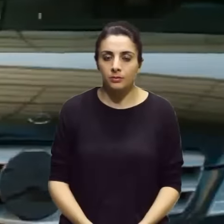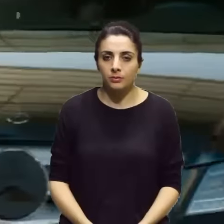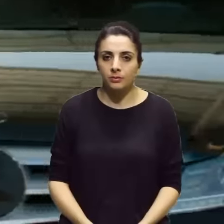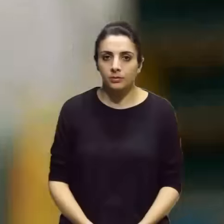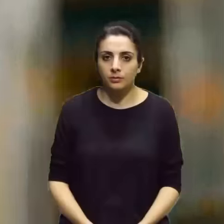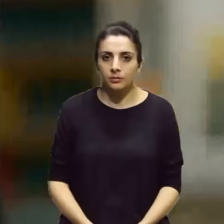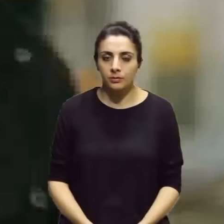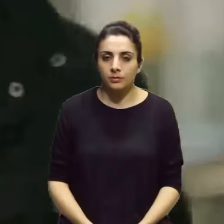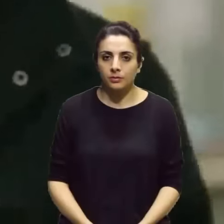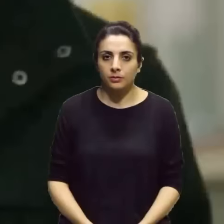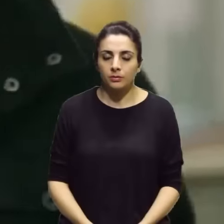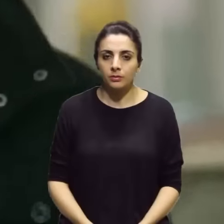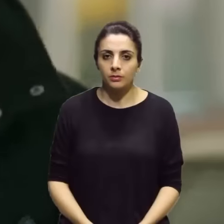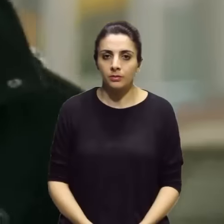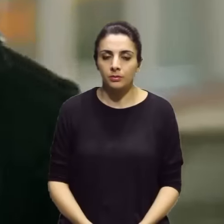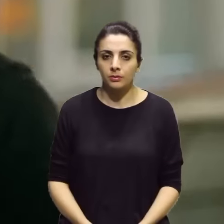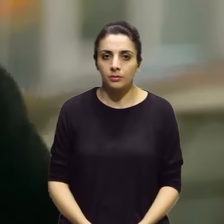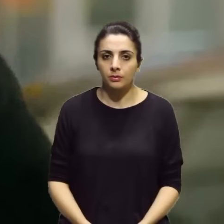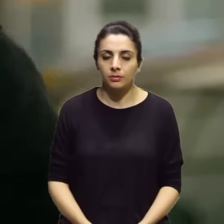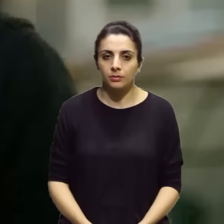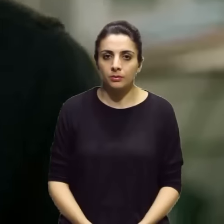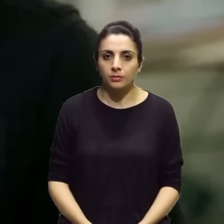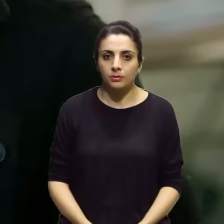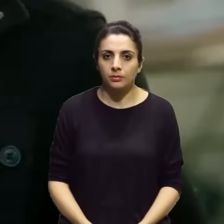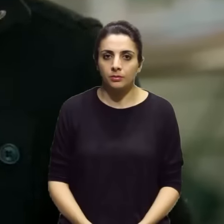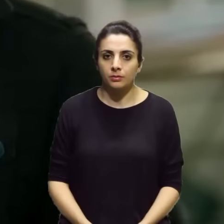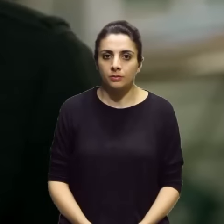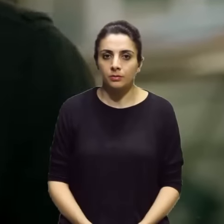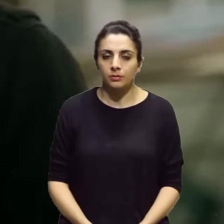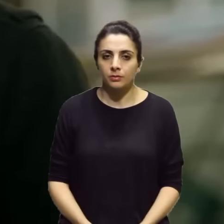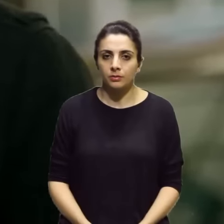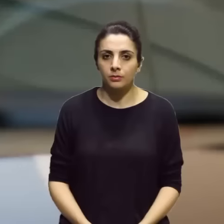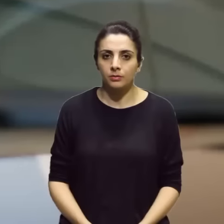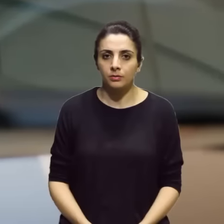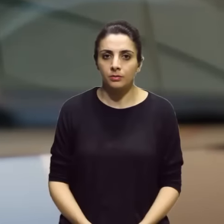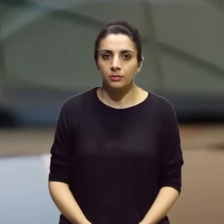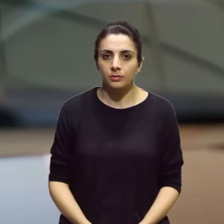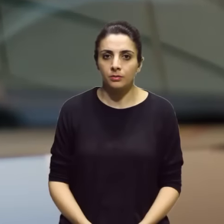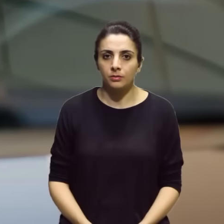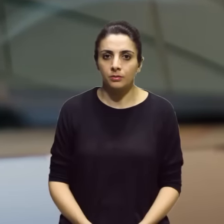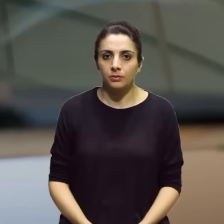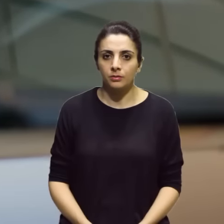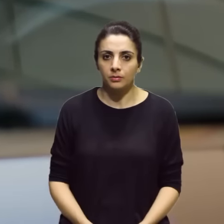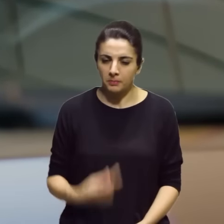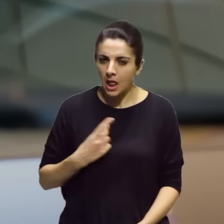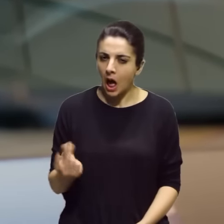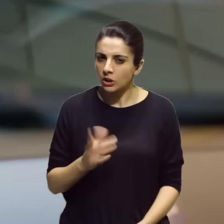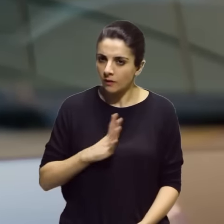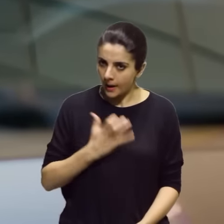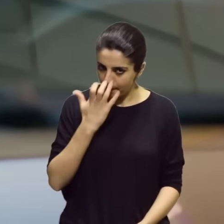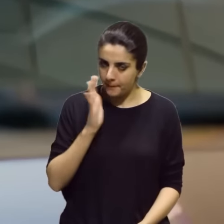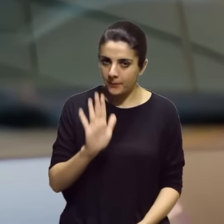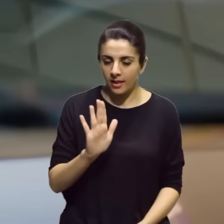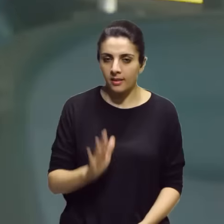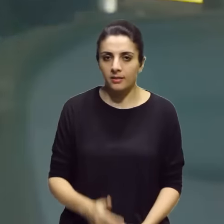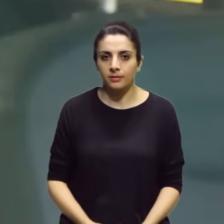Sinan dolanıp arabanın önüne geçerek oturdu. Hep birlikte beklemeye koyuldular. Ben de sizin elinizden kaçmazsam bana da Zeyno